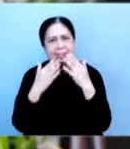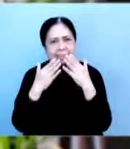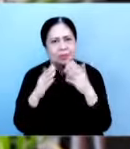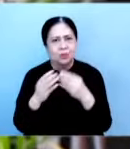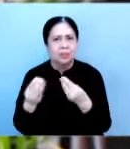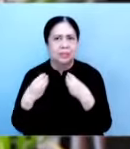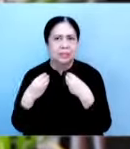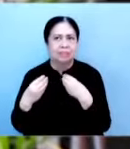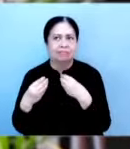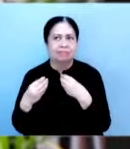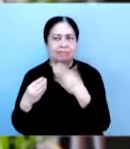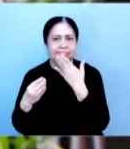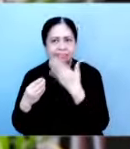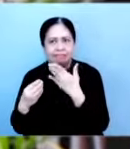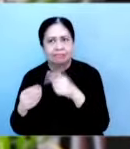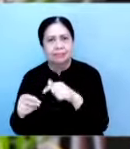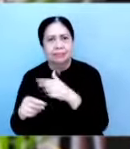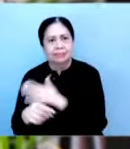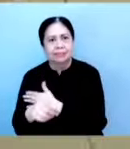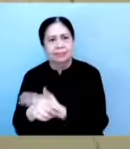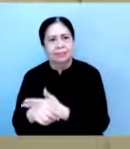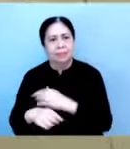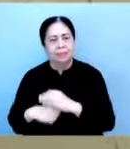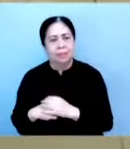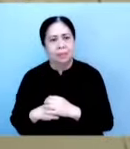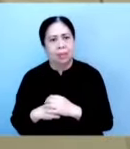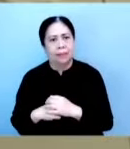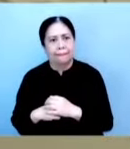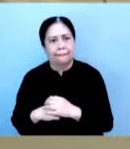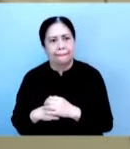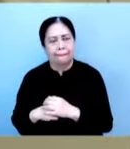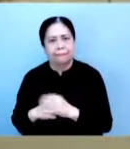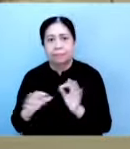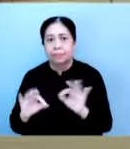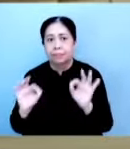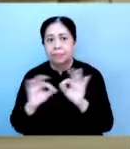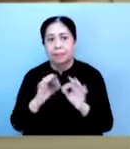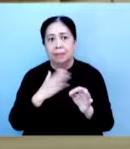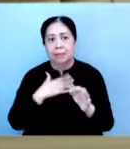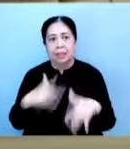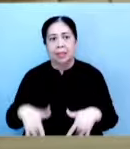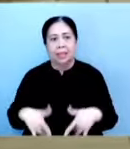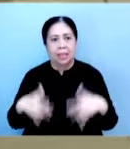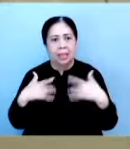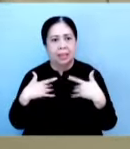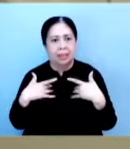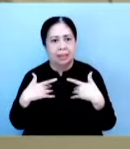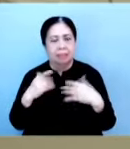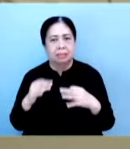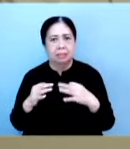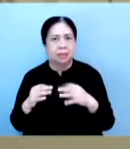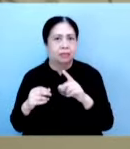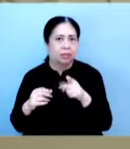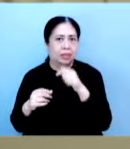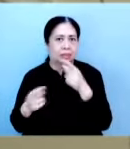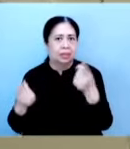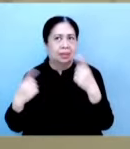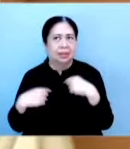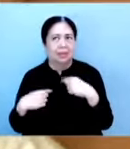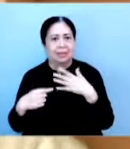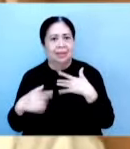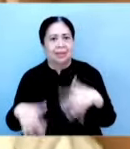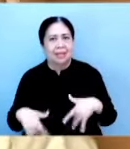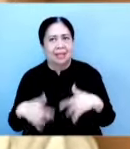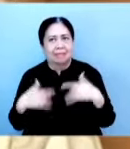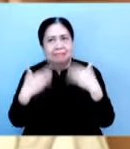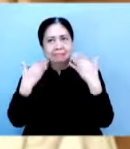ng binigyan mo ng kabuluhan ung buhay ko kung hindi ka dumating sa buhay ko ewan ko na lang din